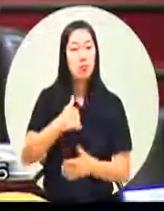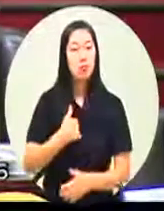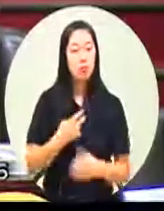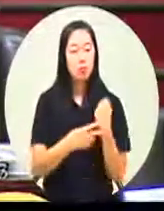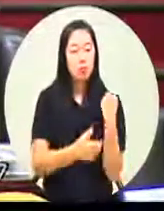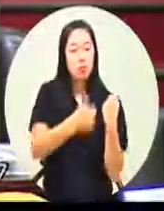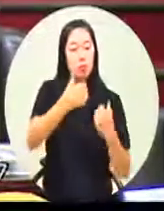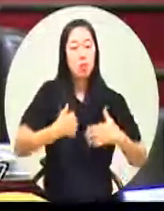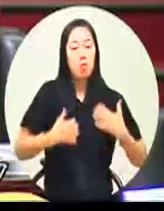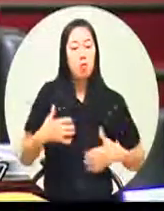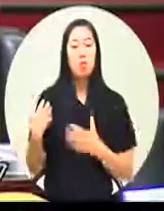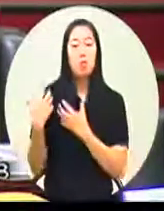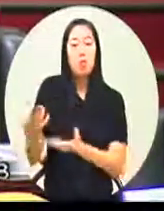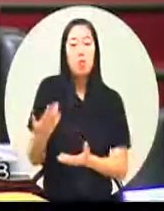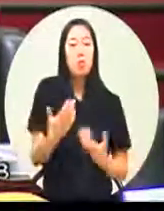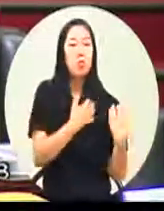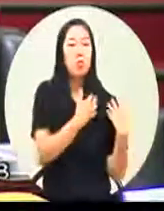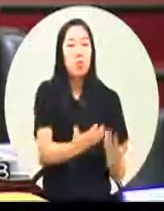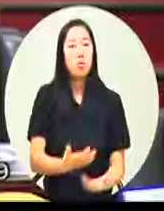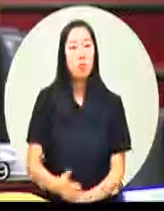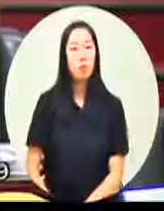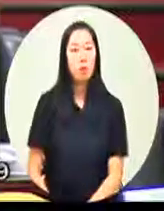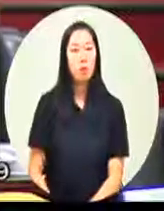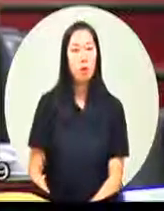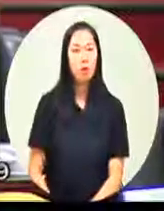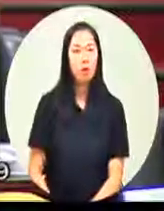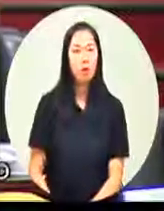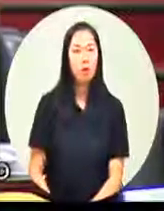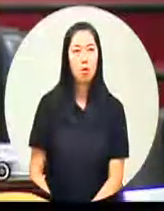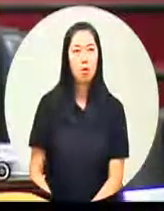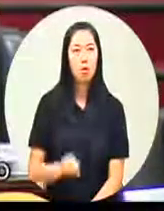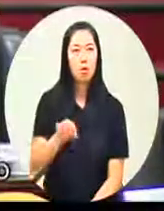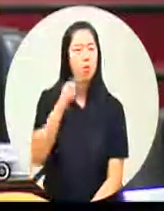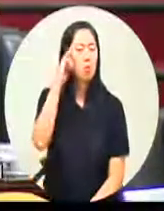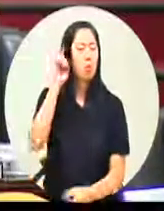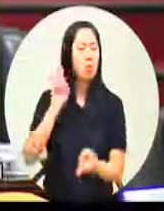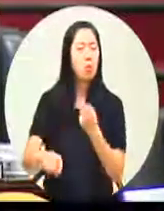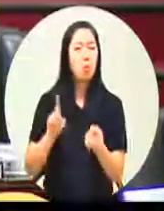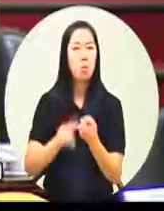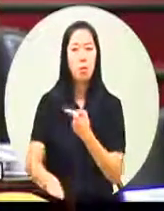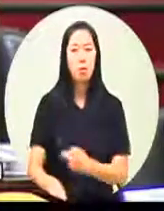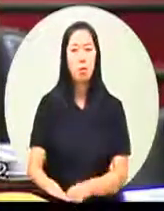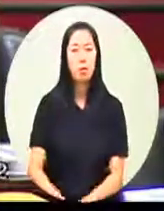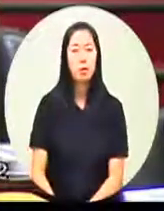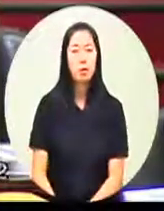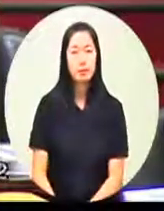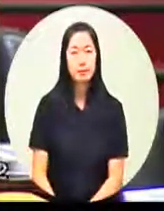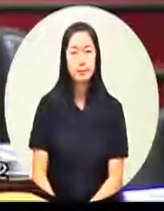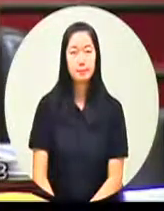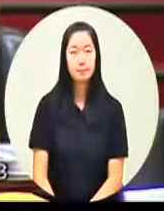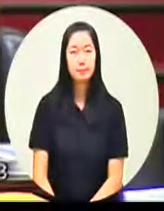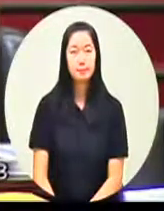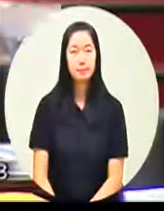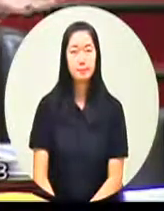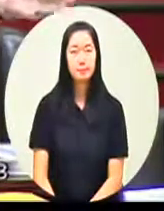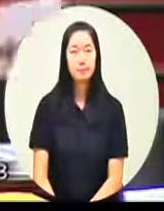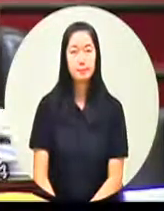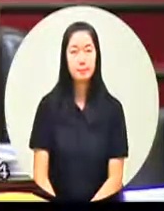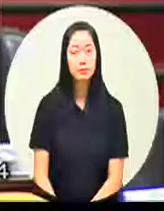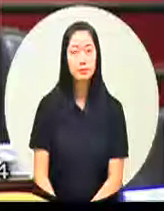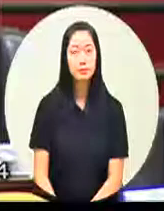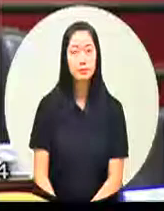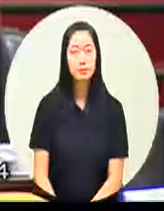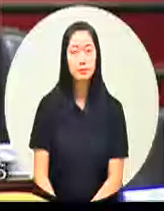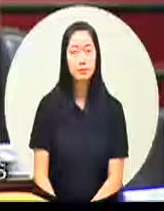谁就给谁，这样的事怎么会是一个 random sample 呢？啊，我们一个